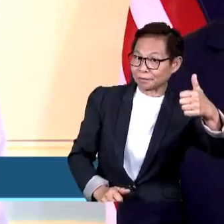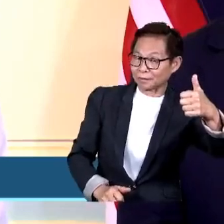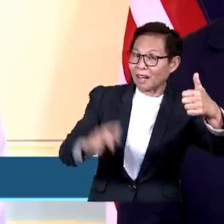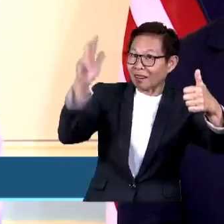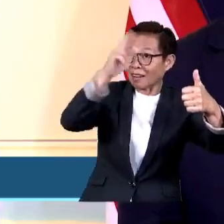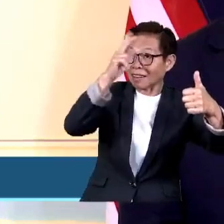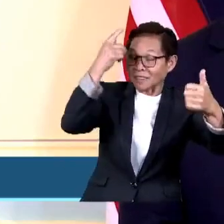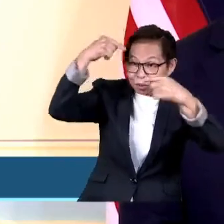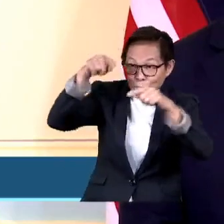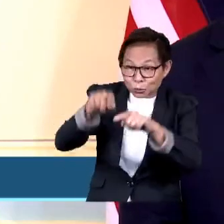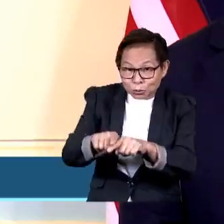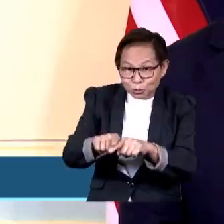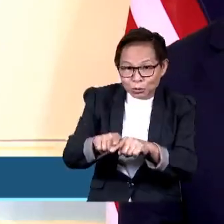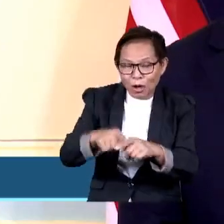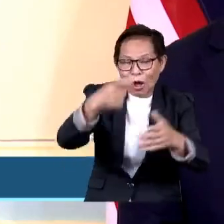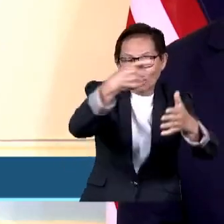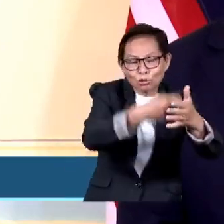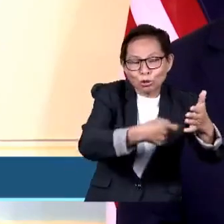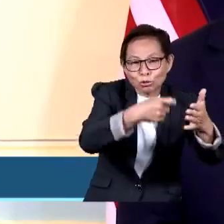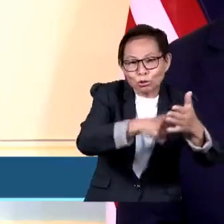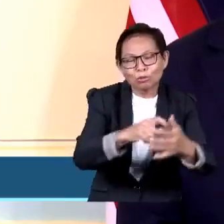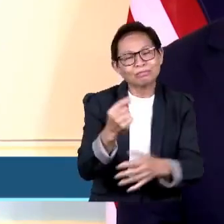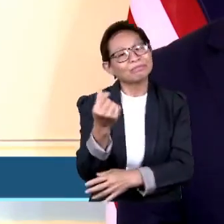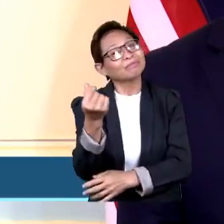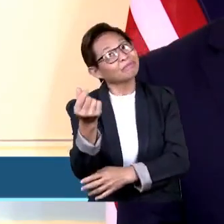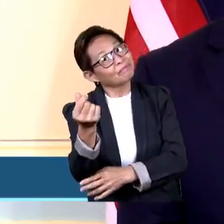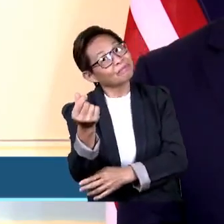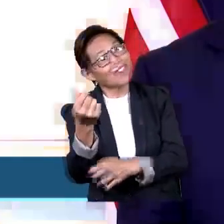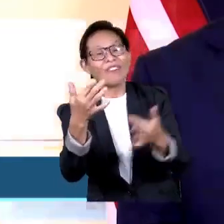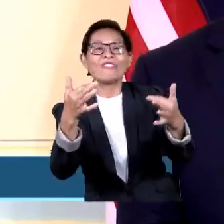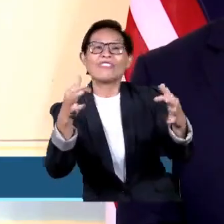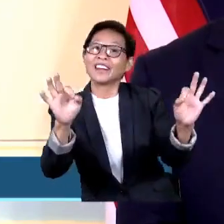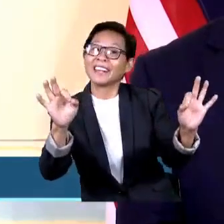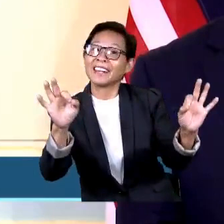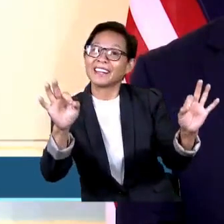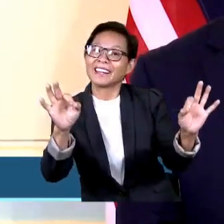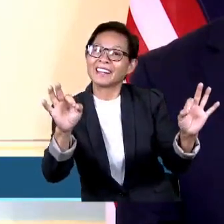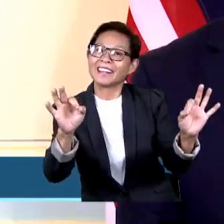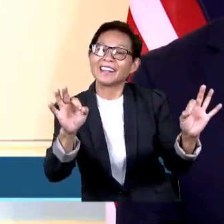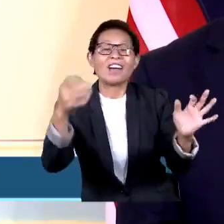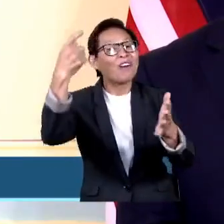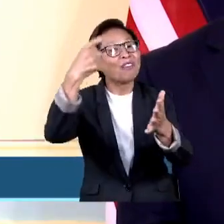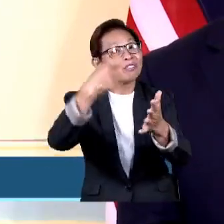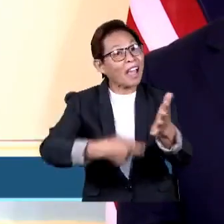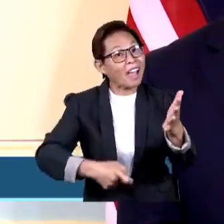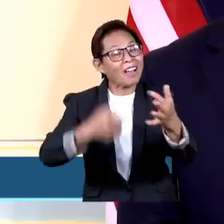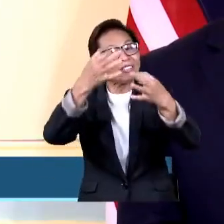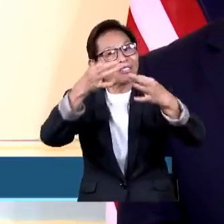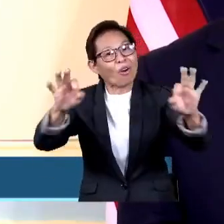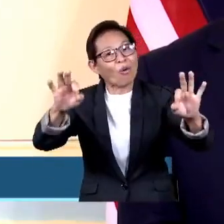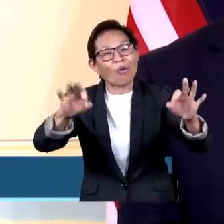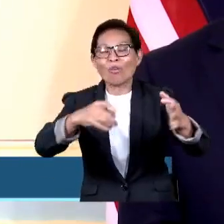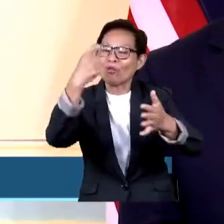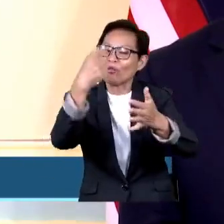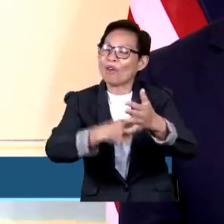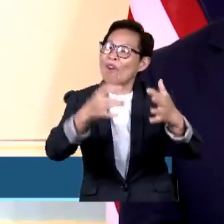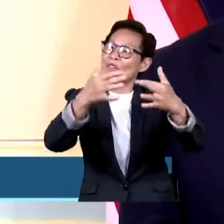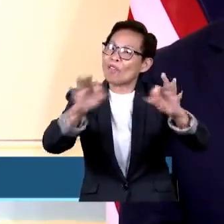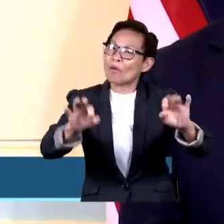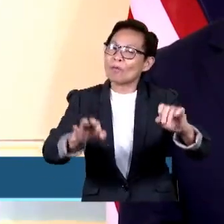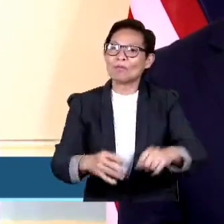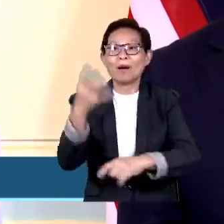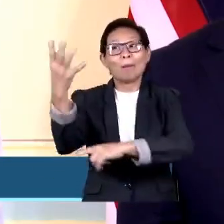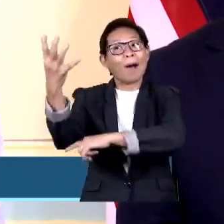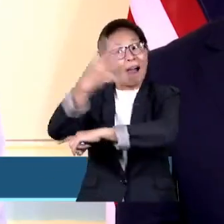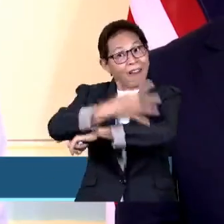Kerajaan setuju melaksanakan tol rahmah percuma, iaitu pengecualian bayaran tol